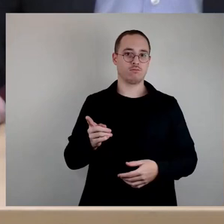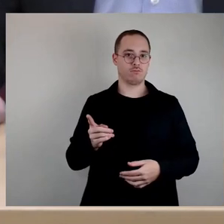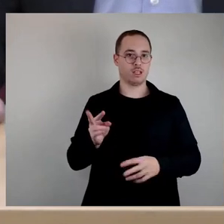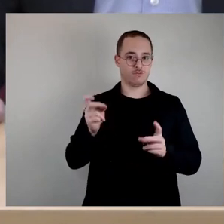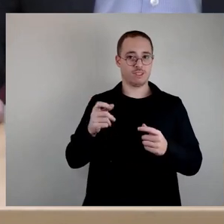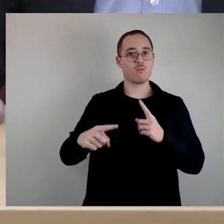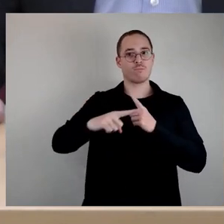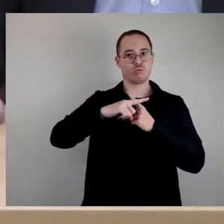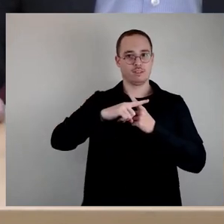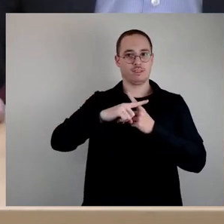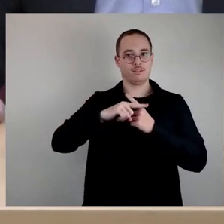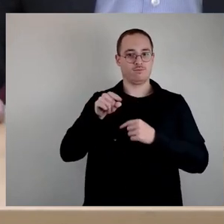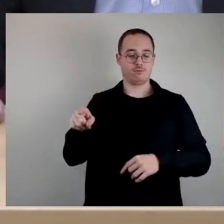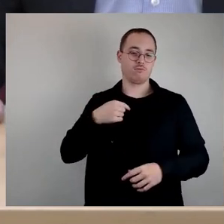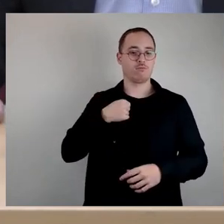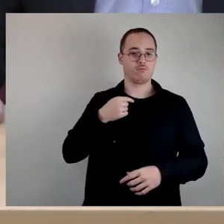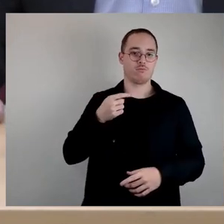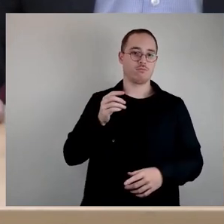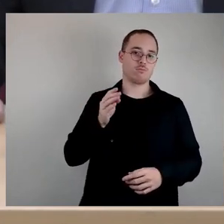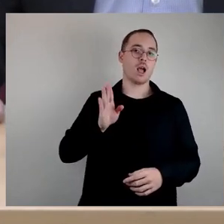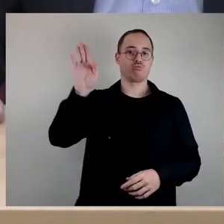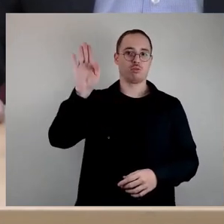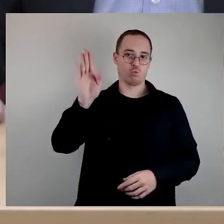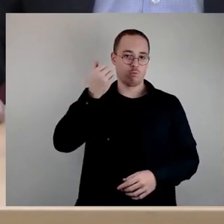zur Abstimmung und bitte um das Stimmzeichen.